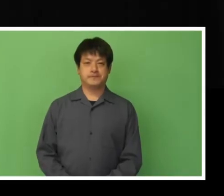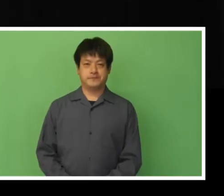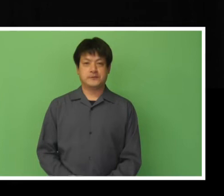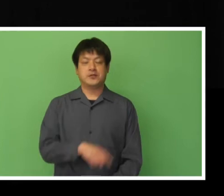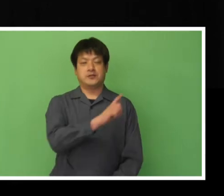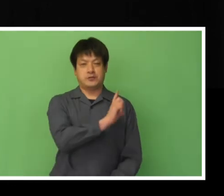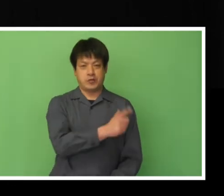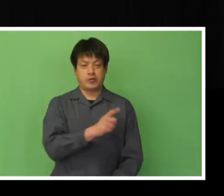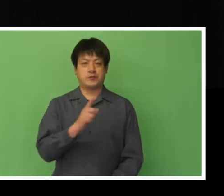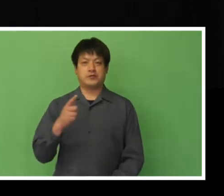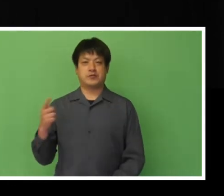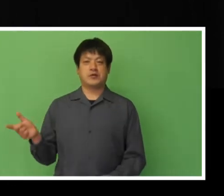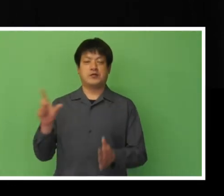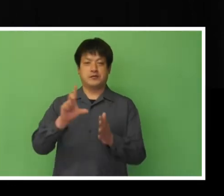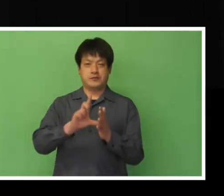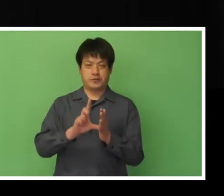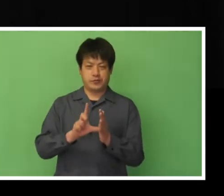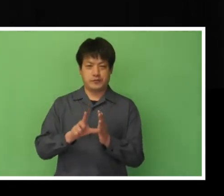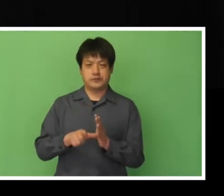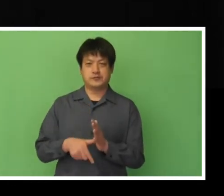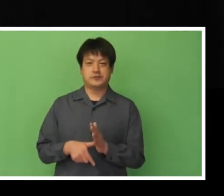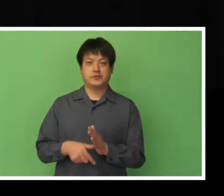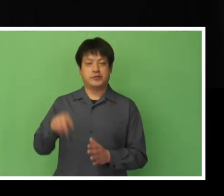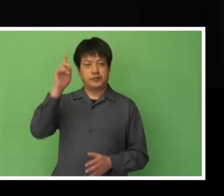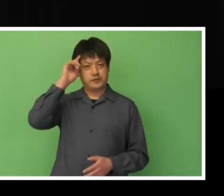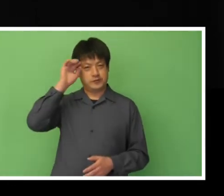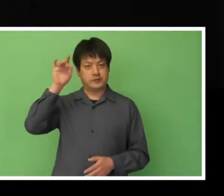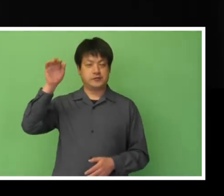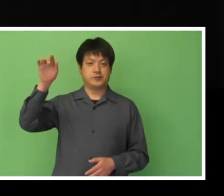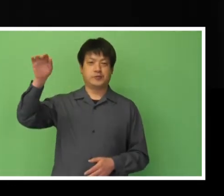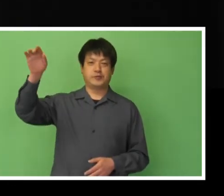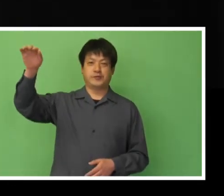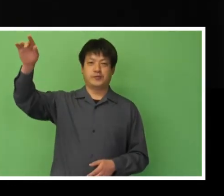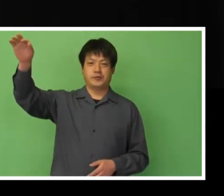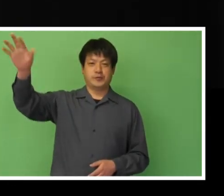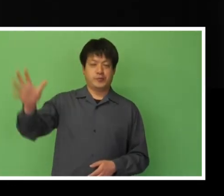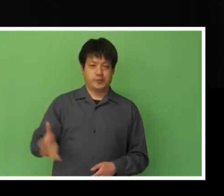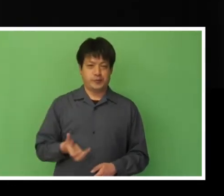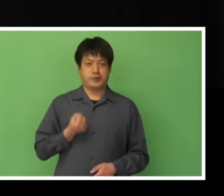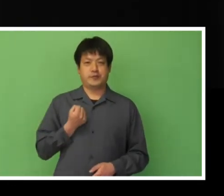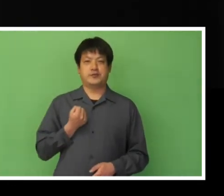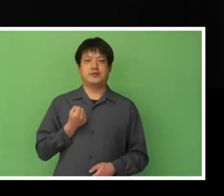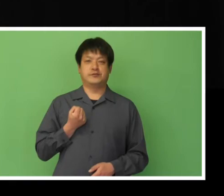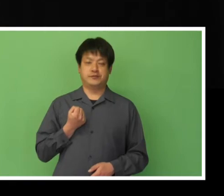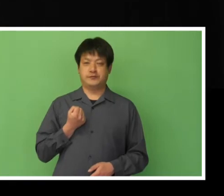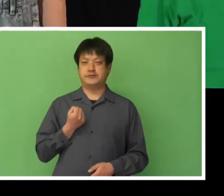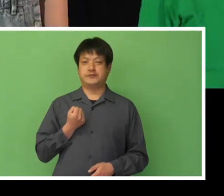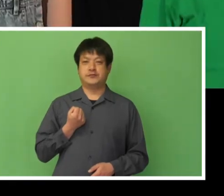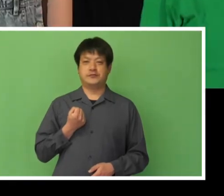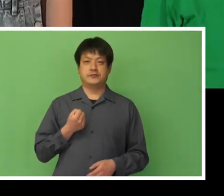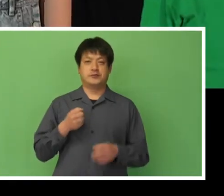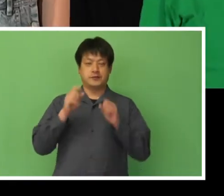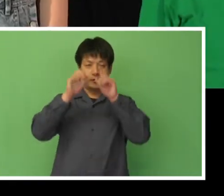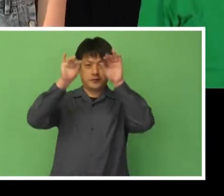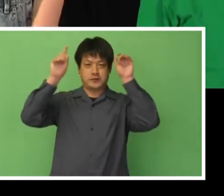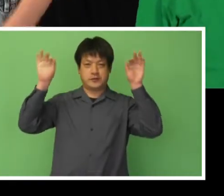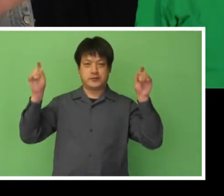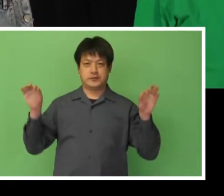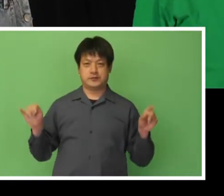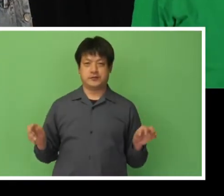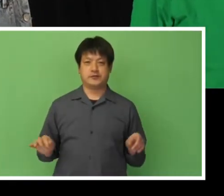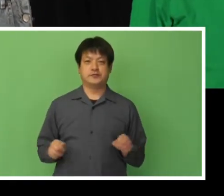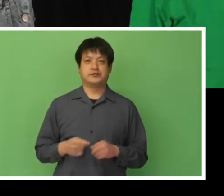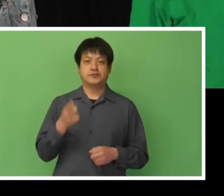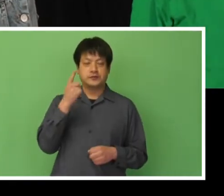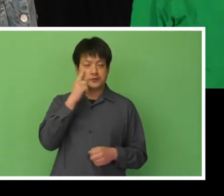どんな時も希望を捨てず輝